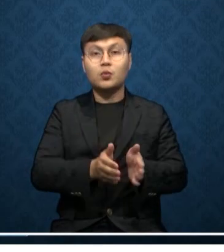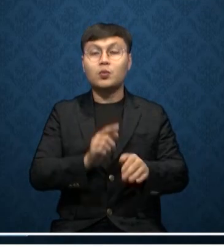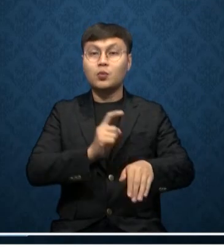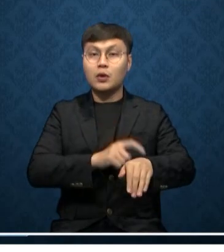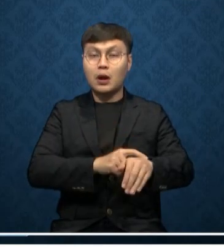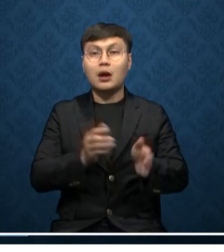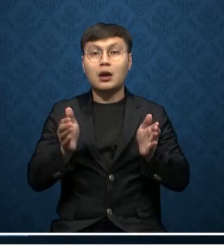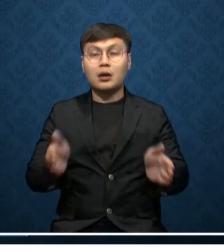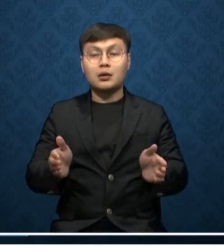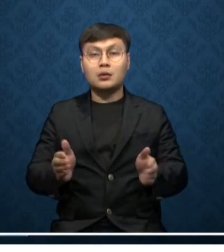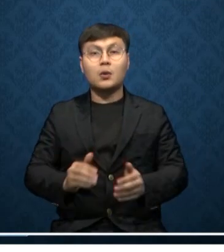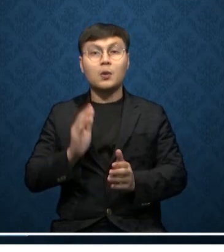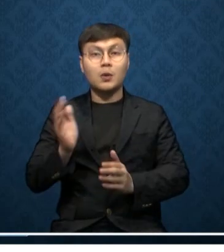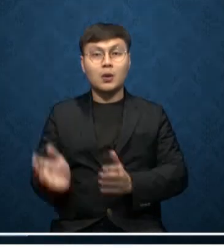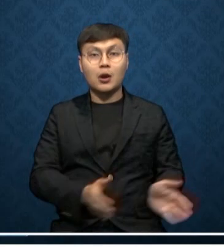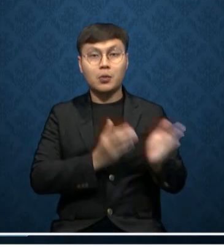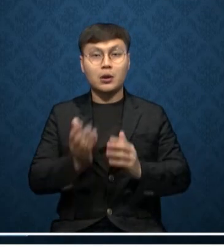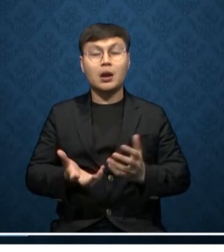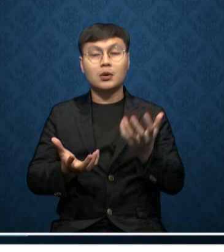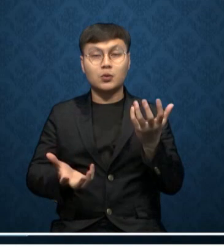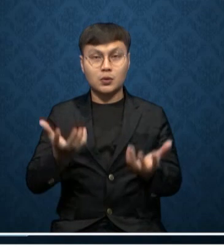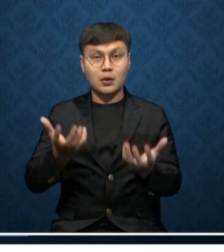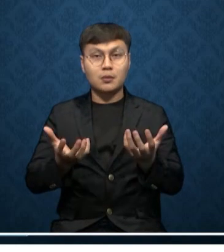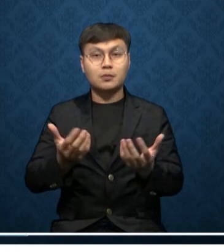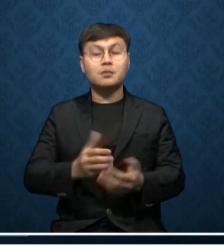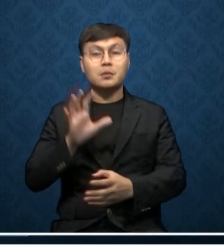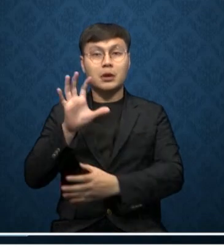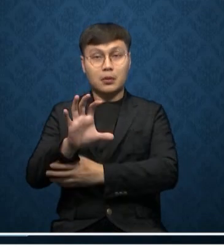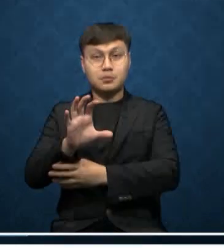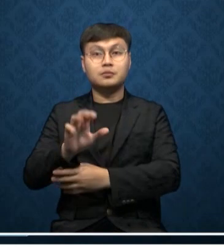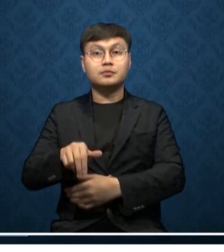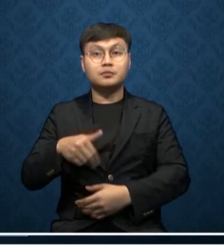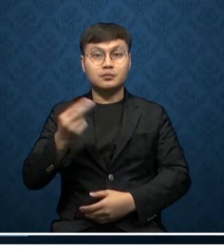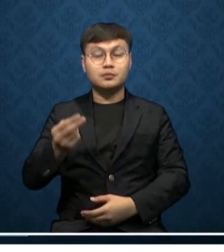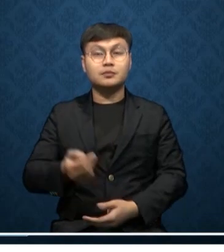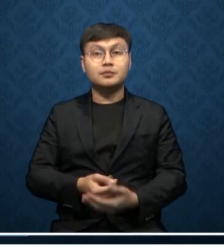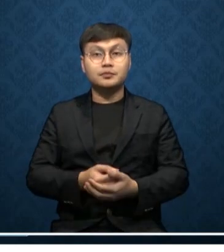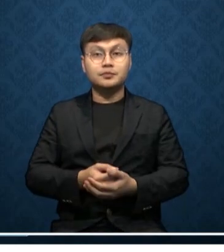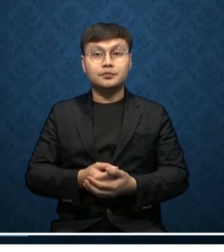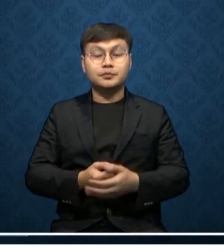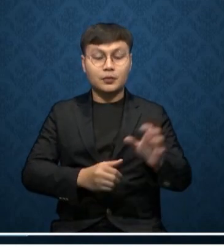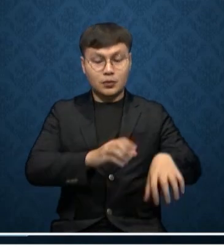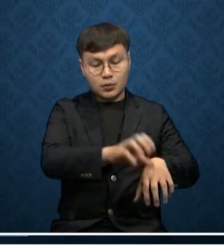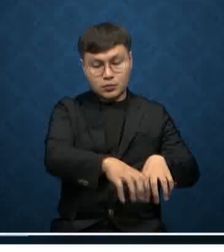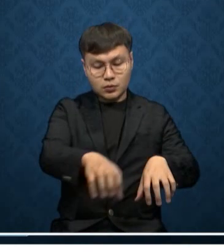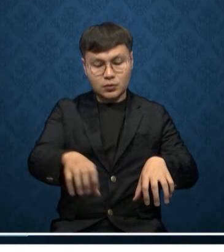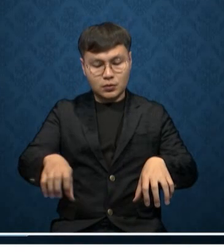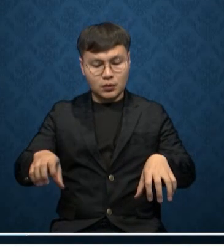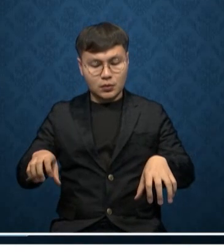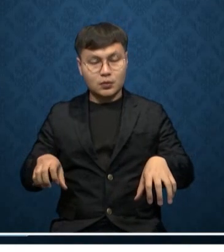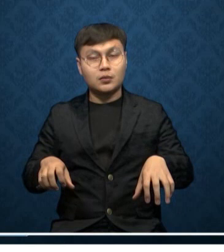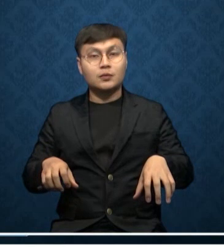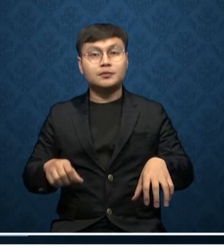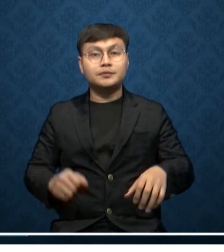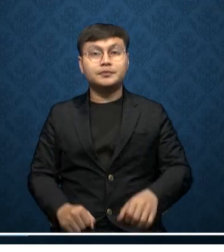ยุติธรรมนะได้มีผลบังคับใช้แล้วแล้วก็ขณะนี้เนี่ยหน่วยงานต่างๆที่อยู่ภายใต้เอ่อ